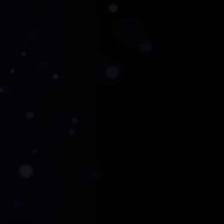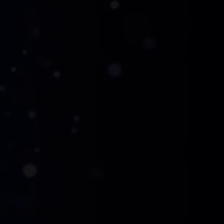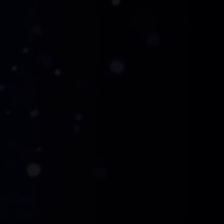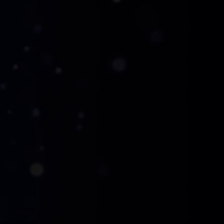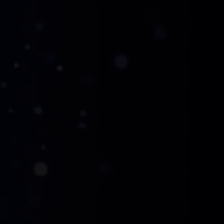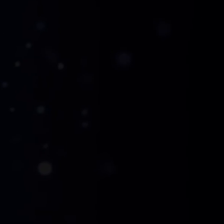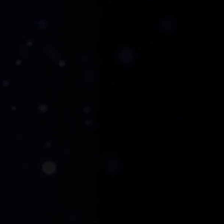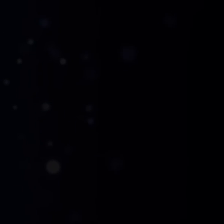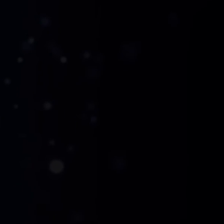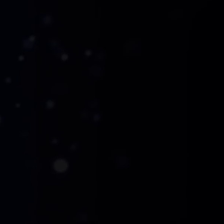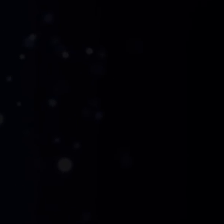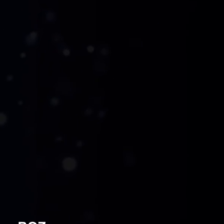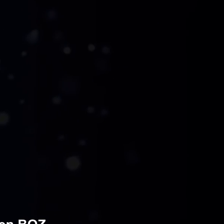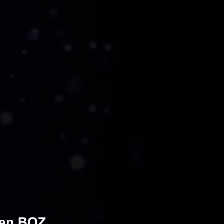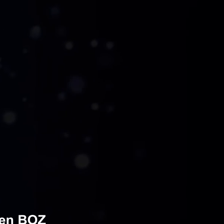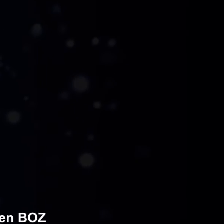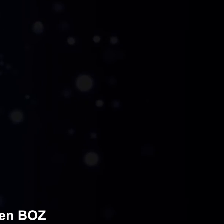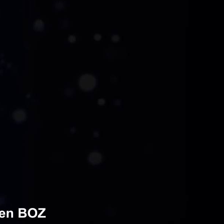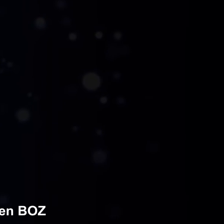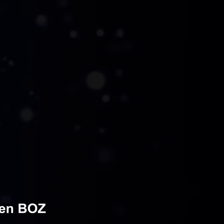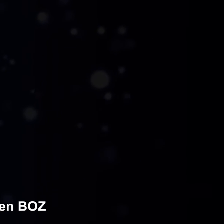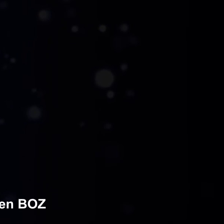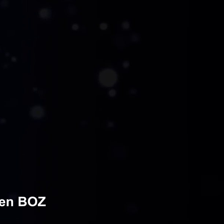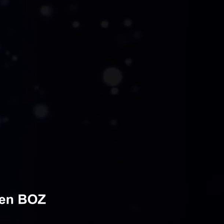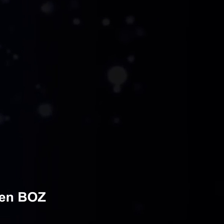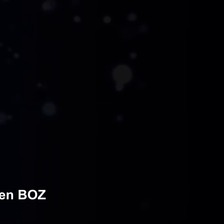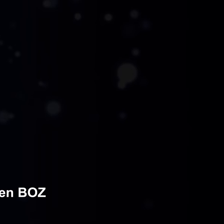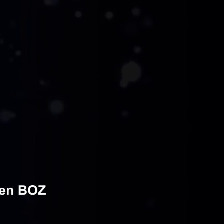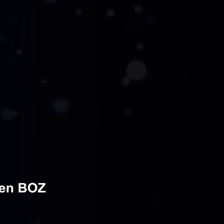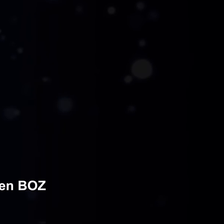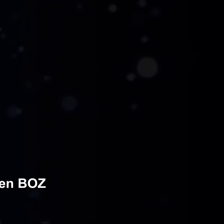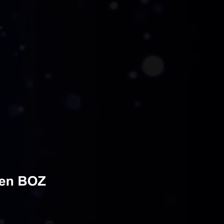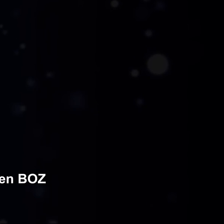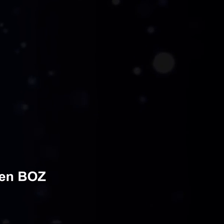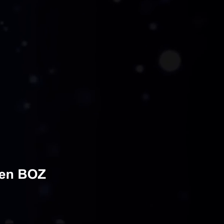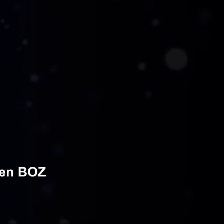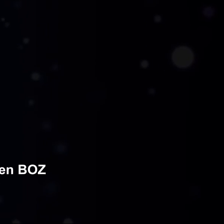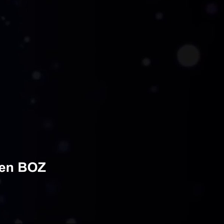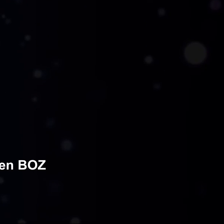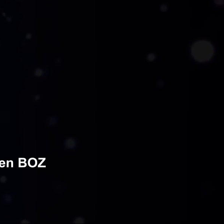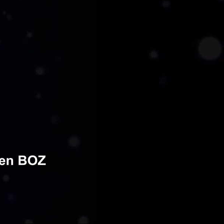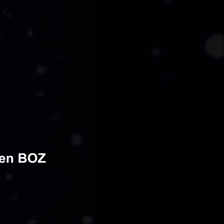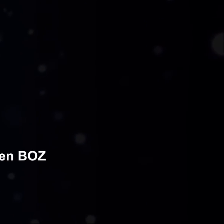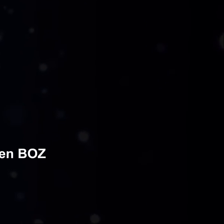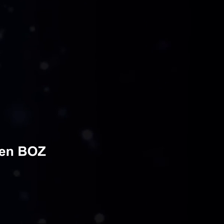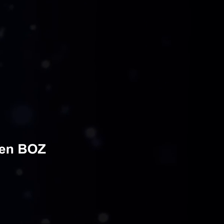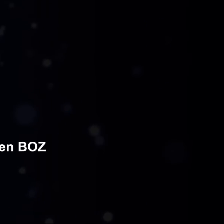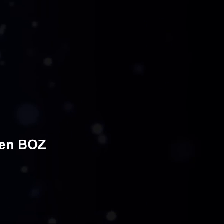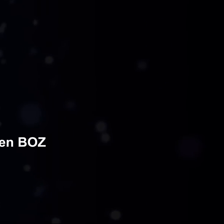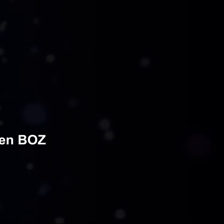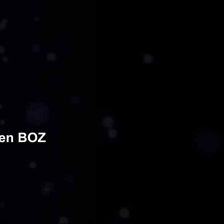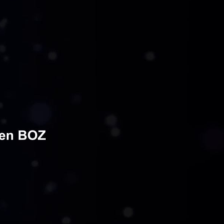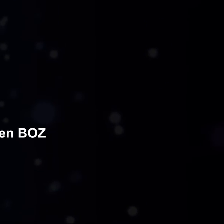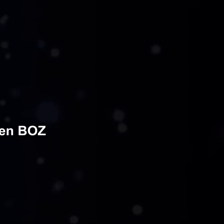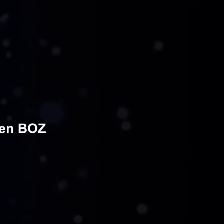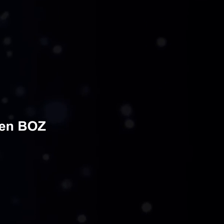Söz, müzik, aranje, töre Cengiz. Radyo tiyatrosu yönetmeni Funda Varol,